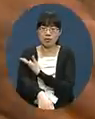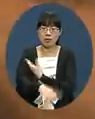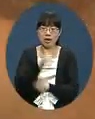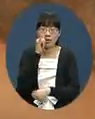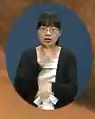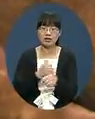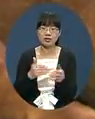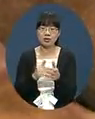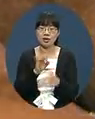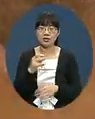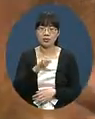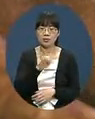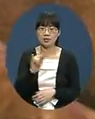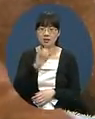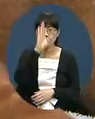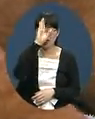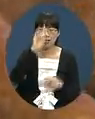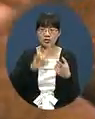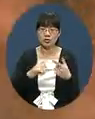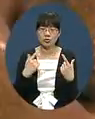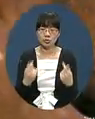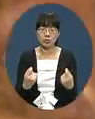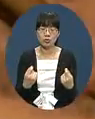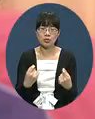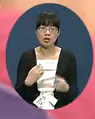역시 아이를 괴롭히고 있습니다.